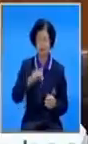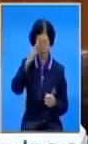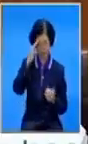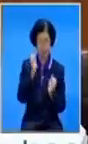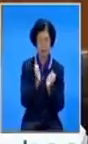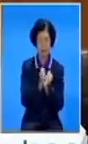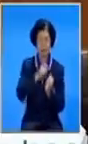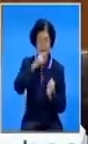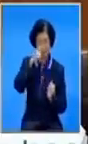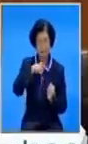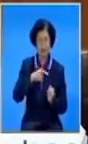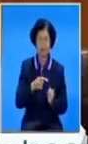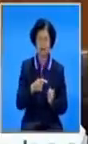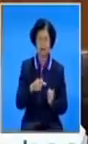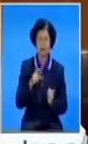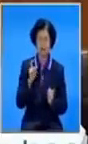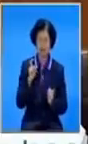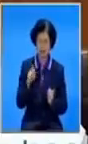งแรงอย่างเดียวต้องจิตใจด้วย